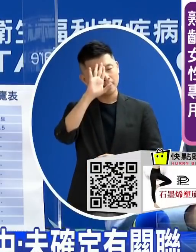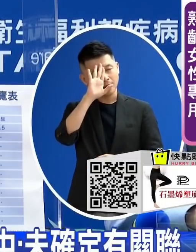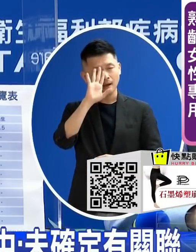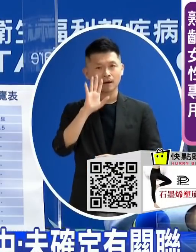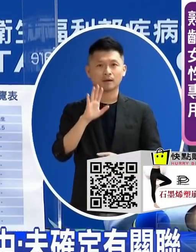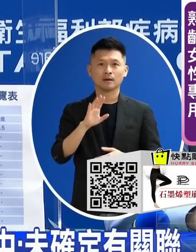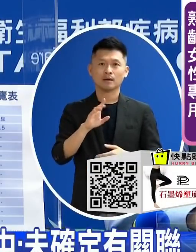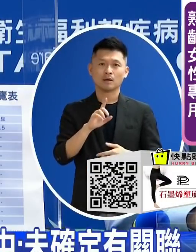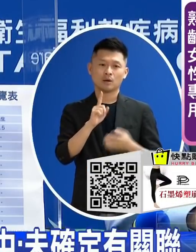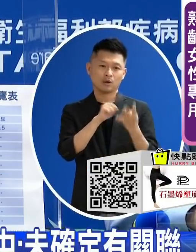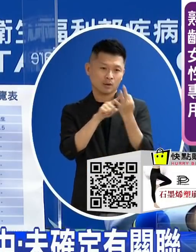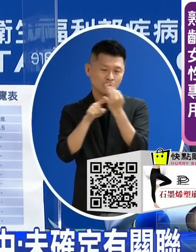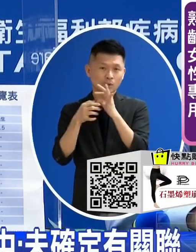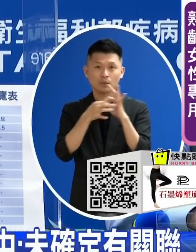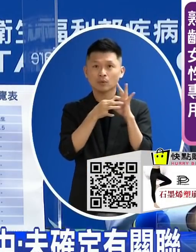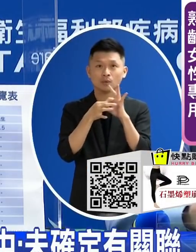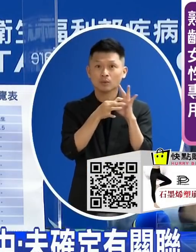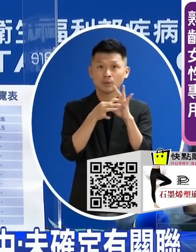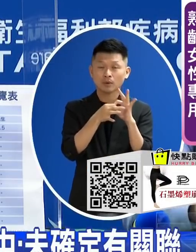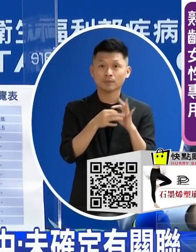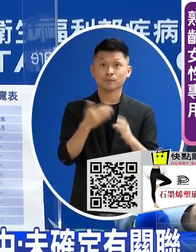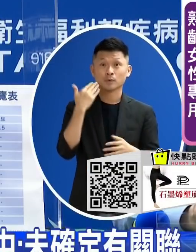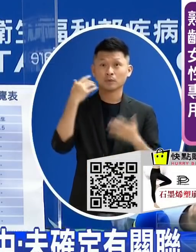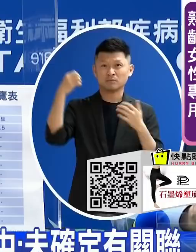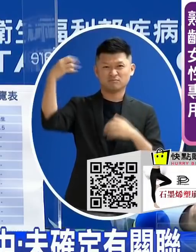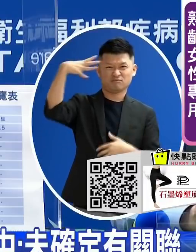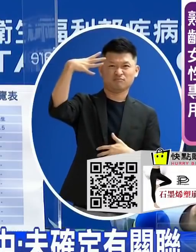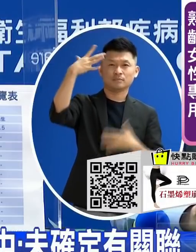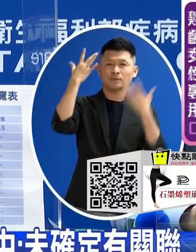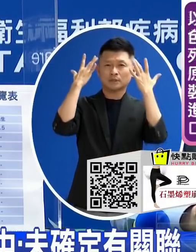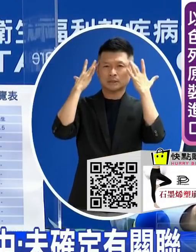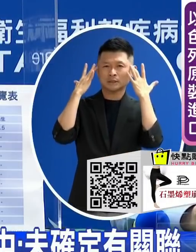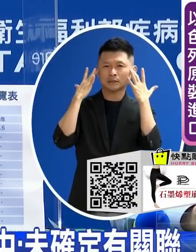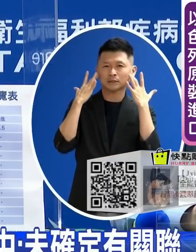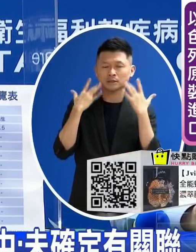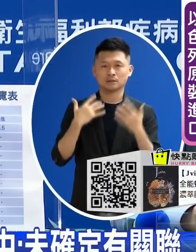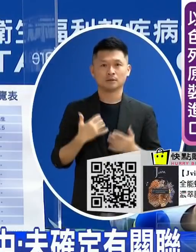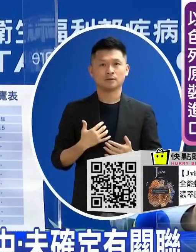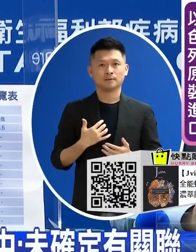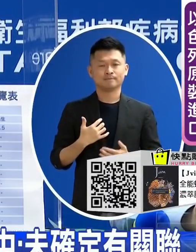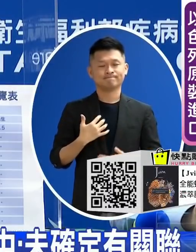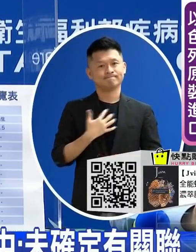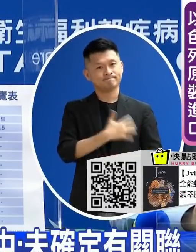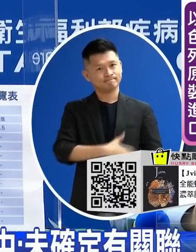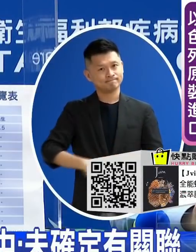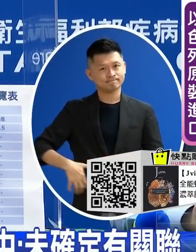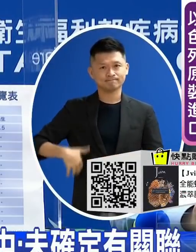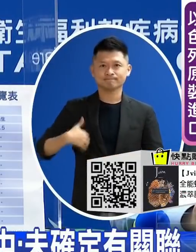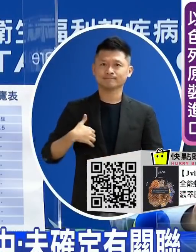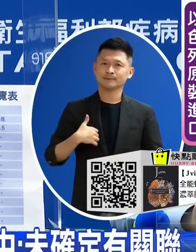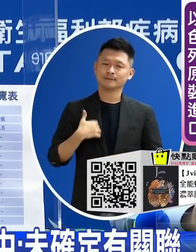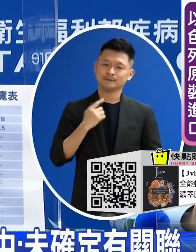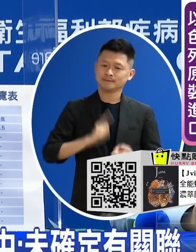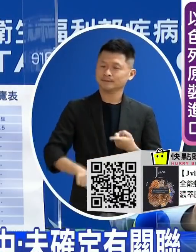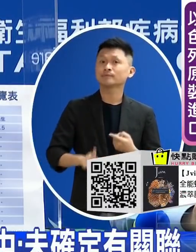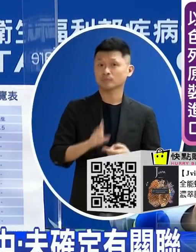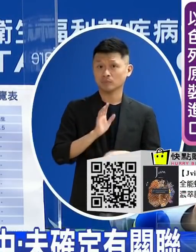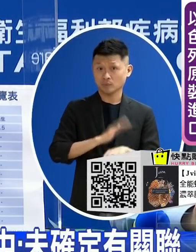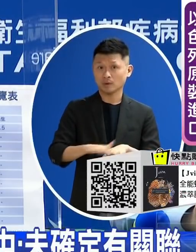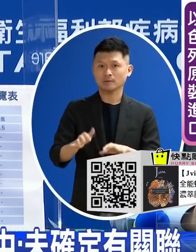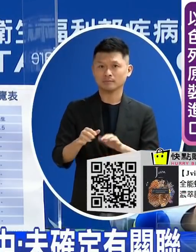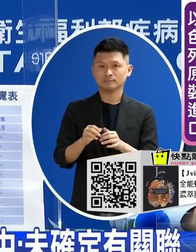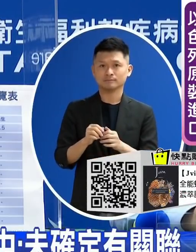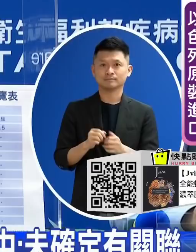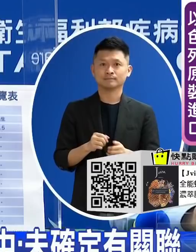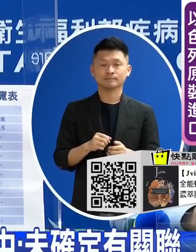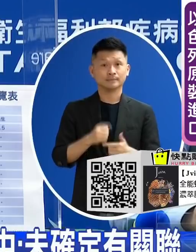关的一个疾病的时候，哈太高温的时候哈，那身体有时候哈也会有一些反应，哈，所以建议大